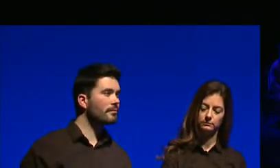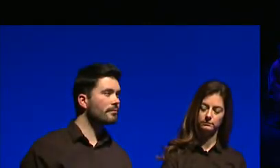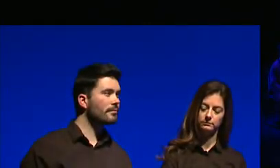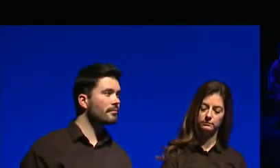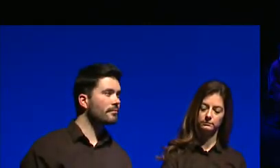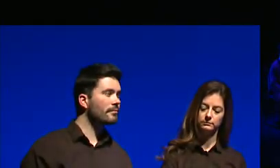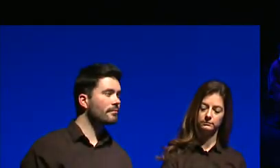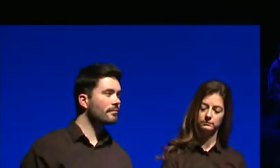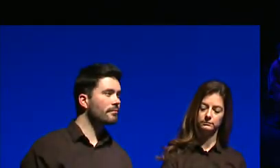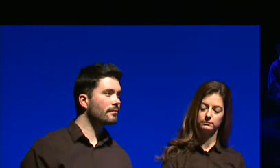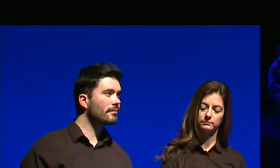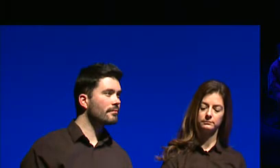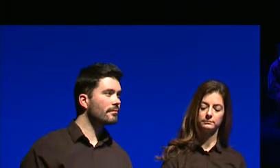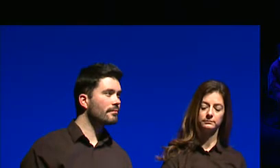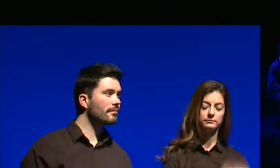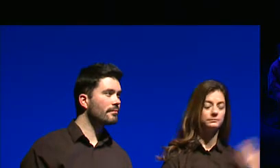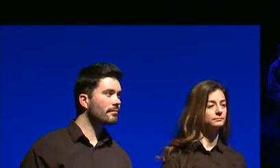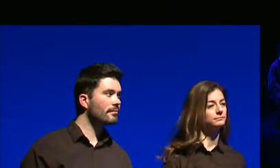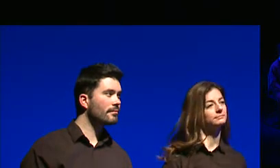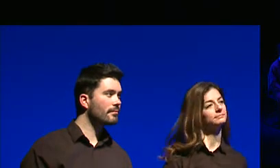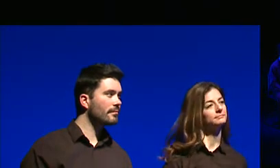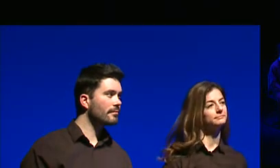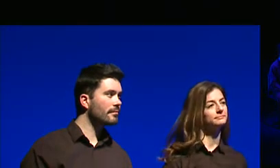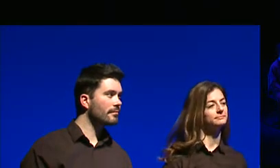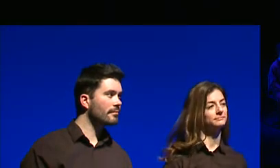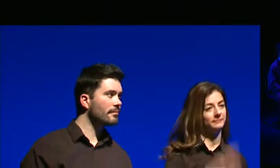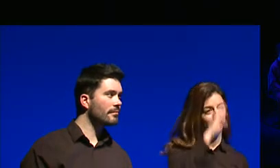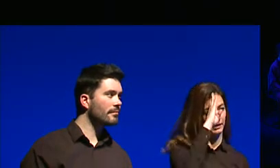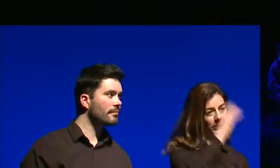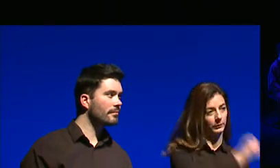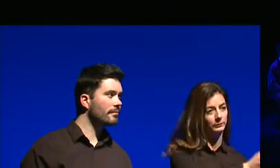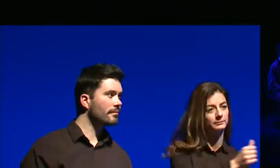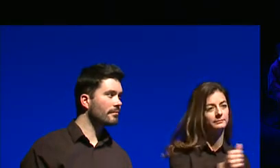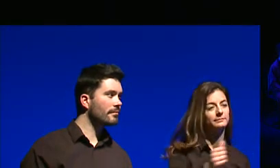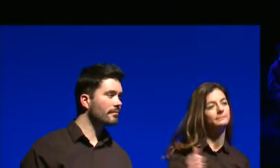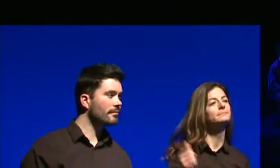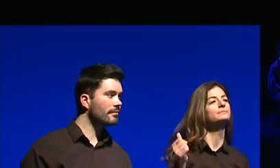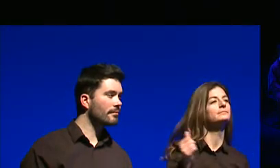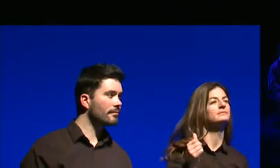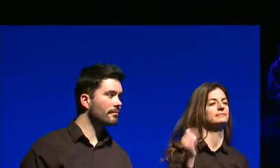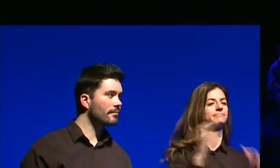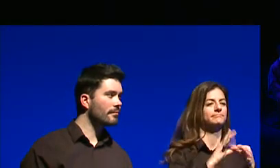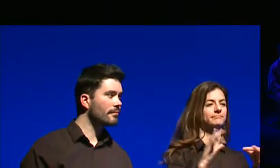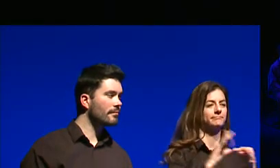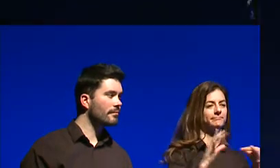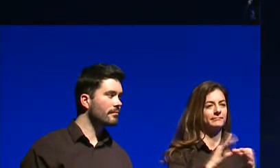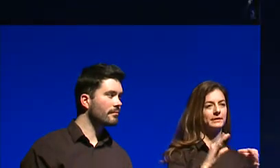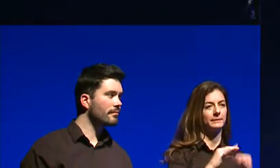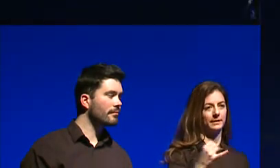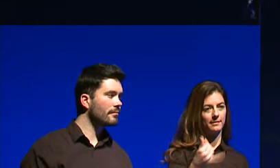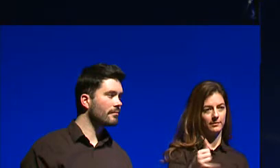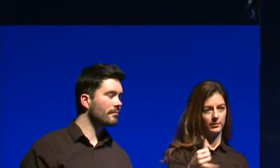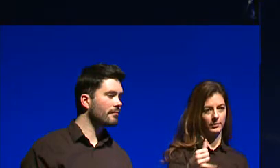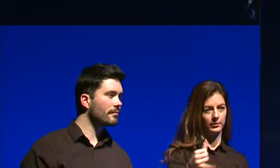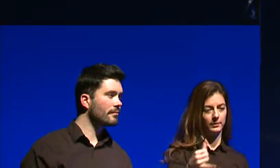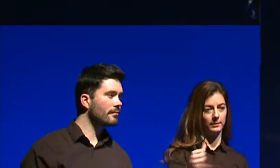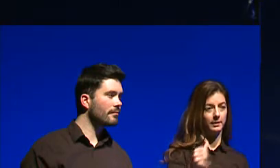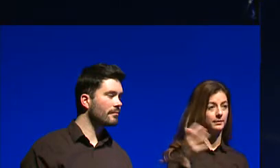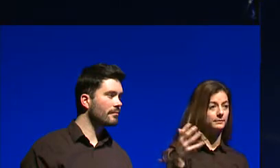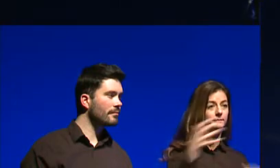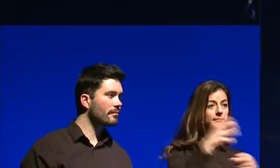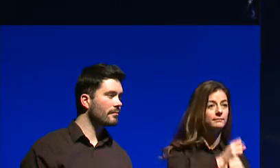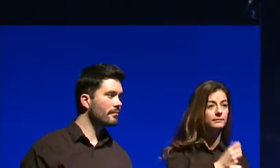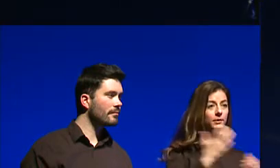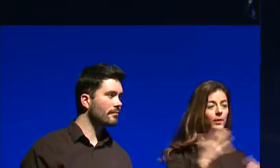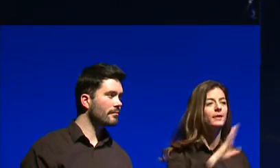Assalamu alaikum. میرا نام ماہ سید ہے. میں 4 نومبر سال 1985 میں پیدا ہوئی. ماہ ایک قسم کی عرب